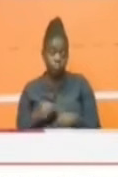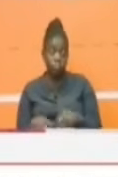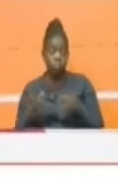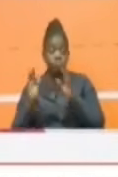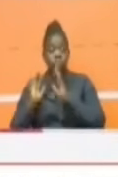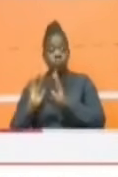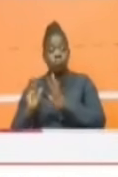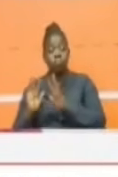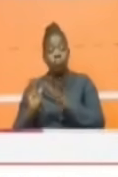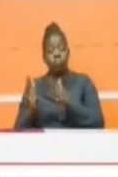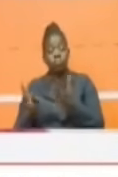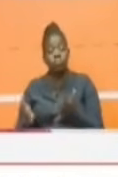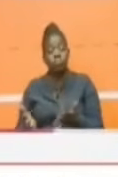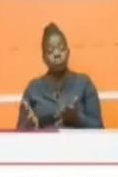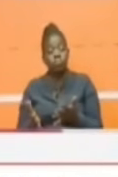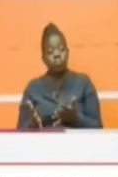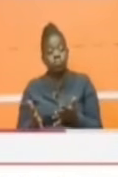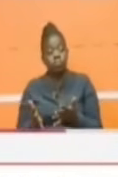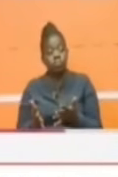okujaguza